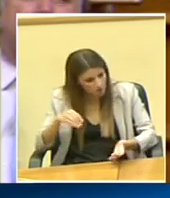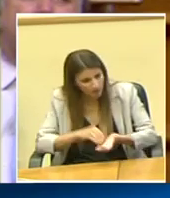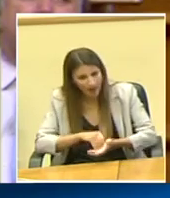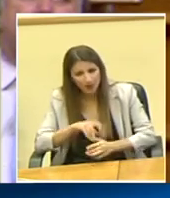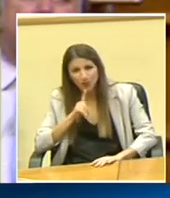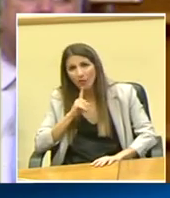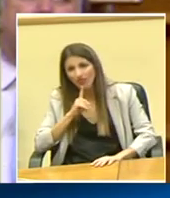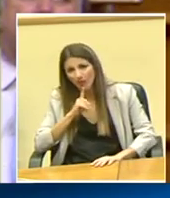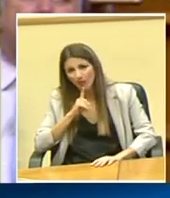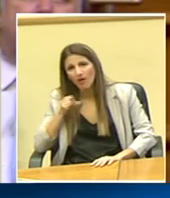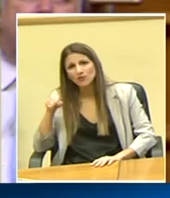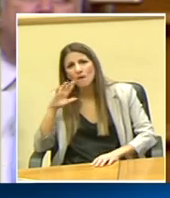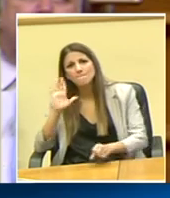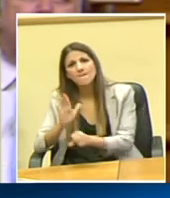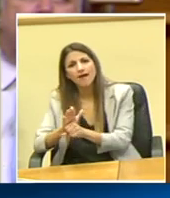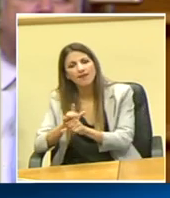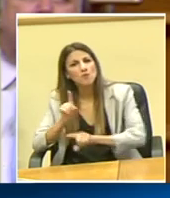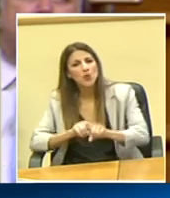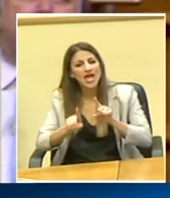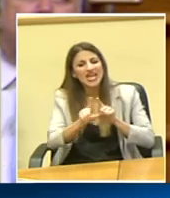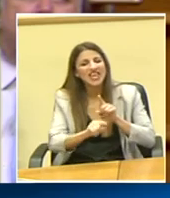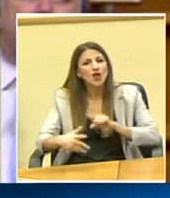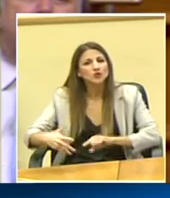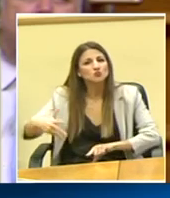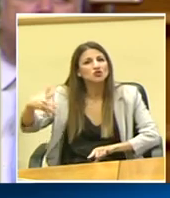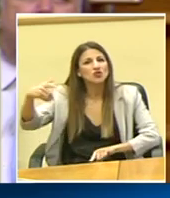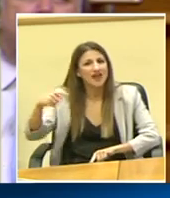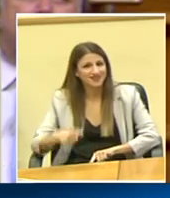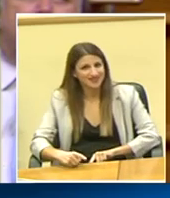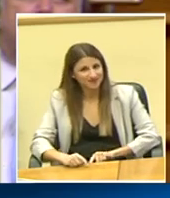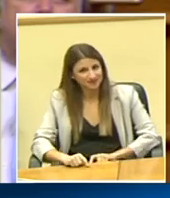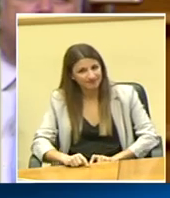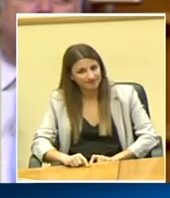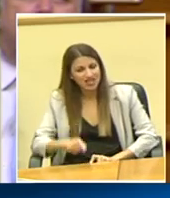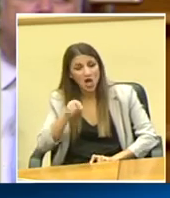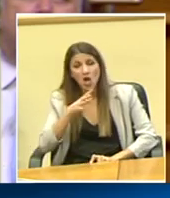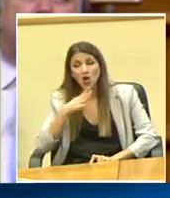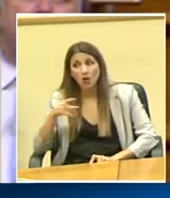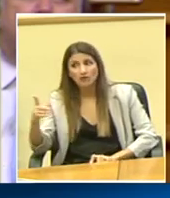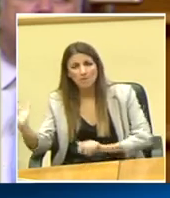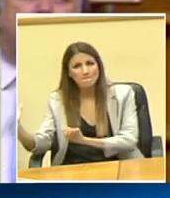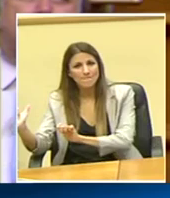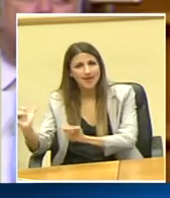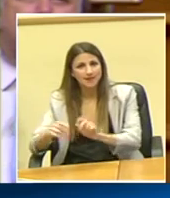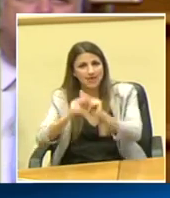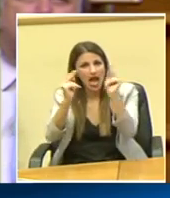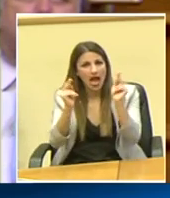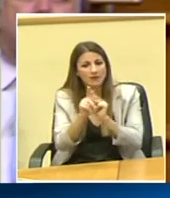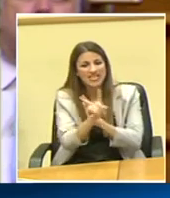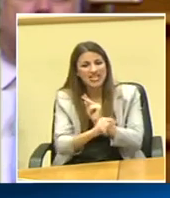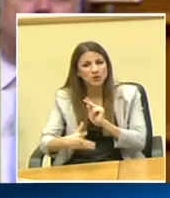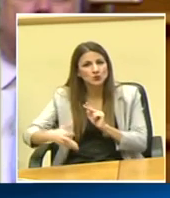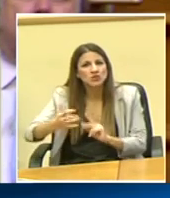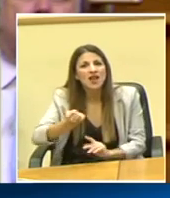Κυριάκο Μητσοτάκη, και τον οδηγεί σε μια θέση και στάση η οποία